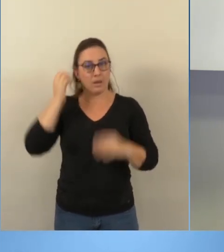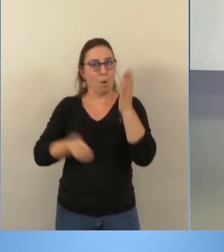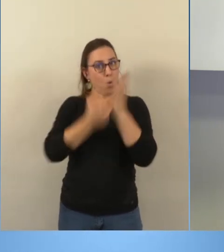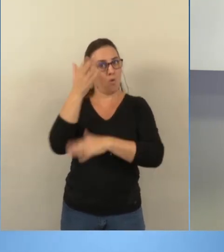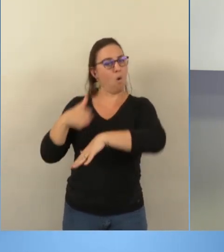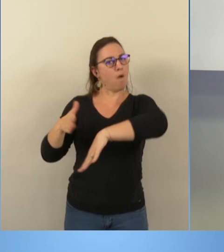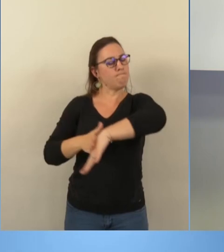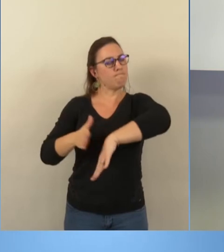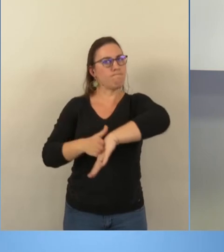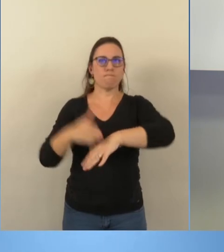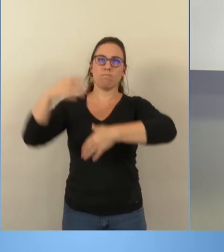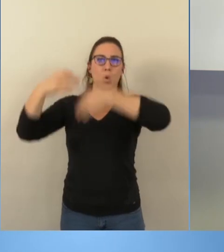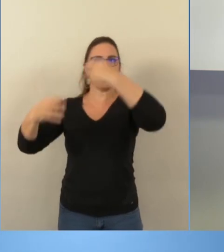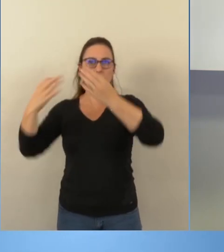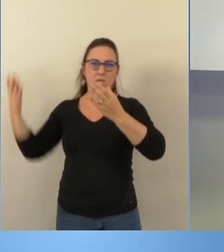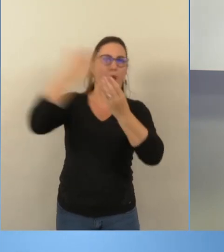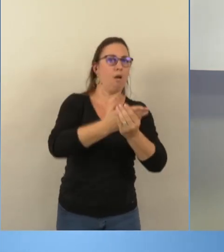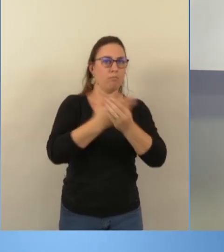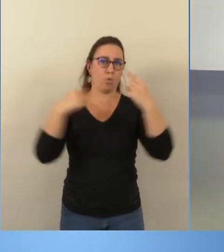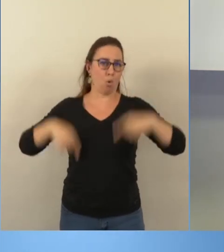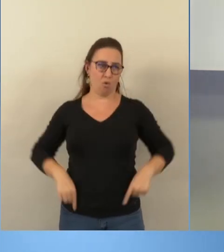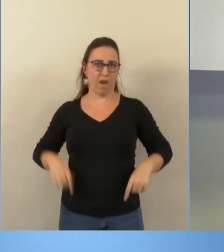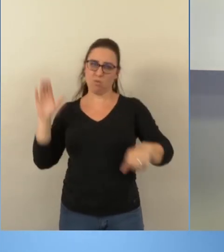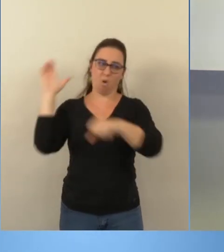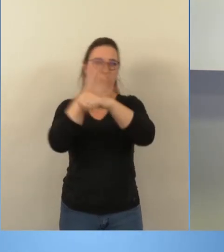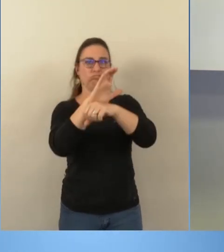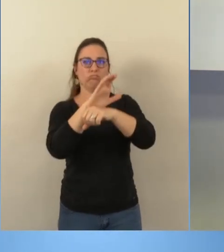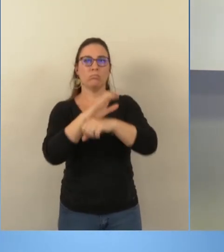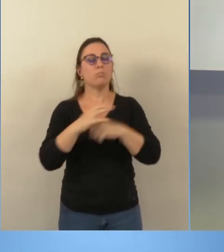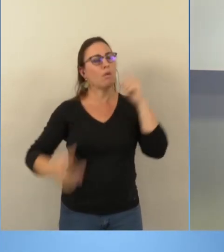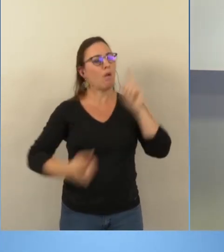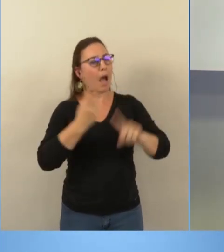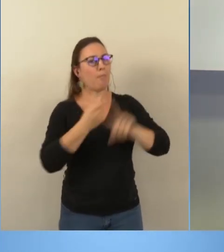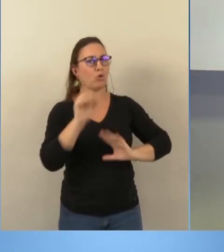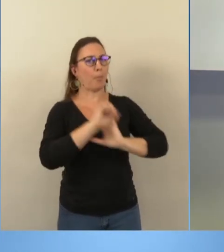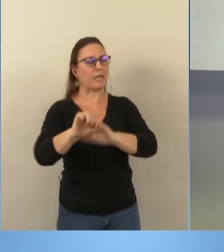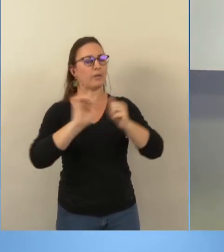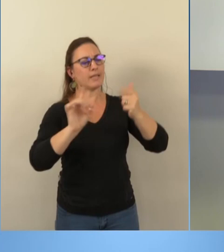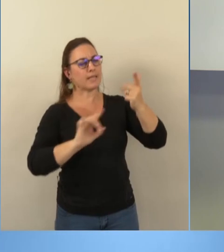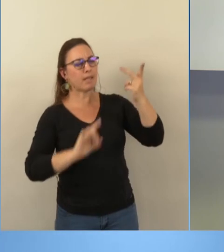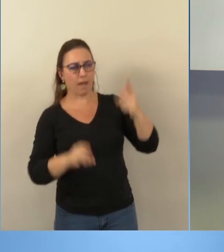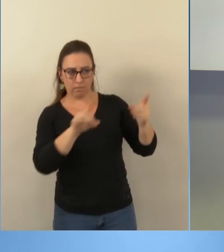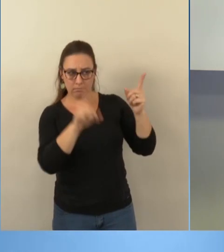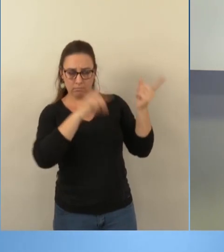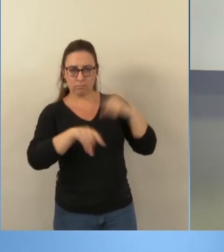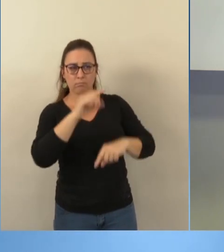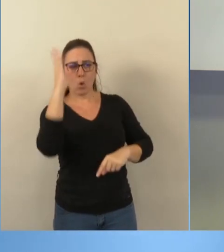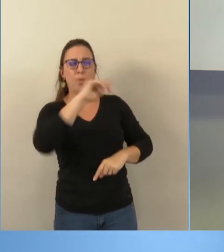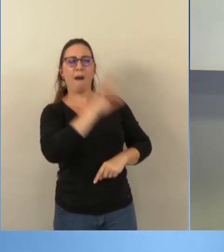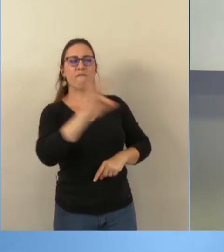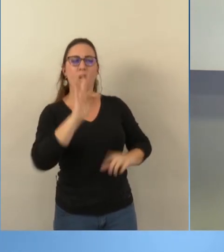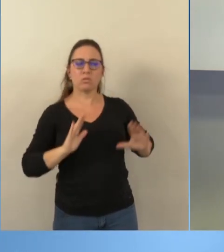de la justice envers le gouvernement pour rappeler ce qui est important et rappeler les engagements de la France